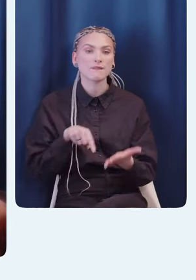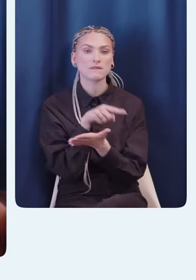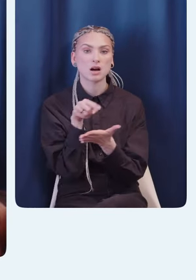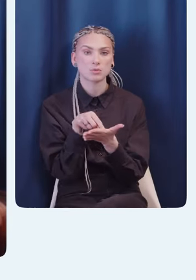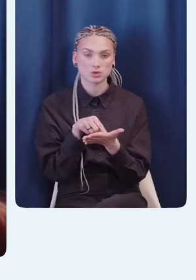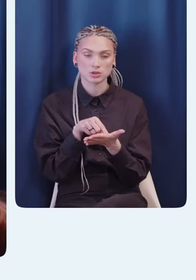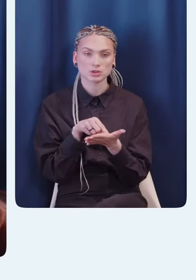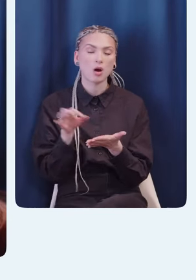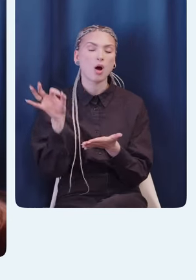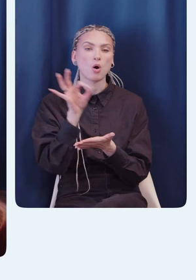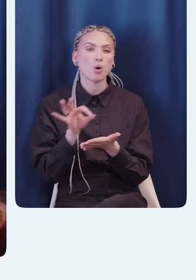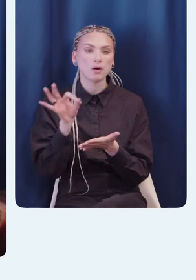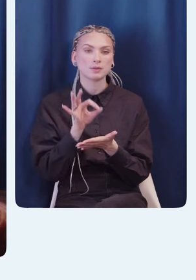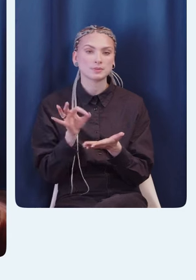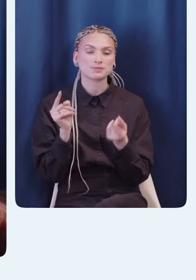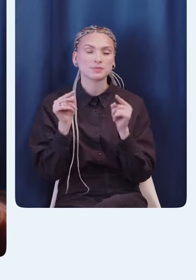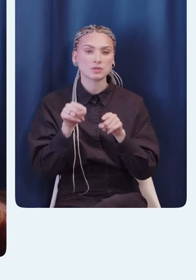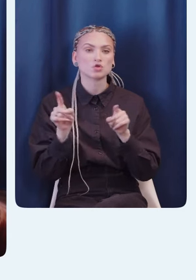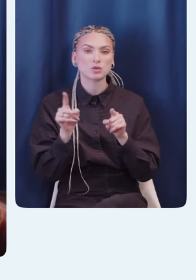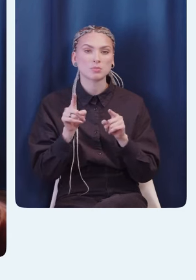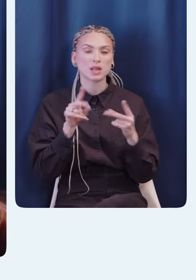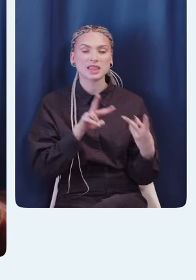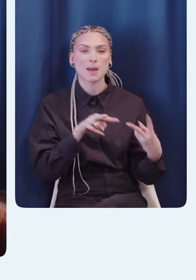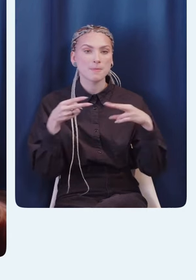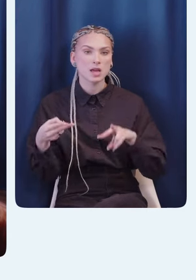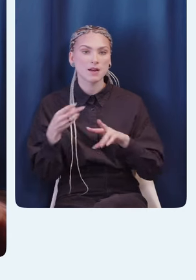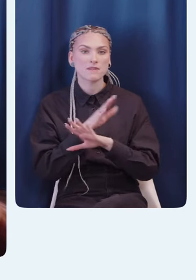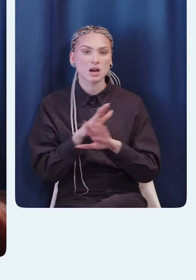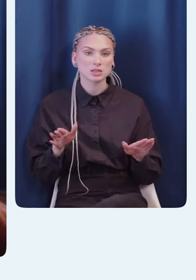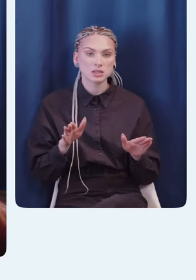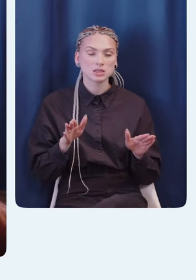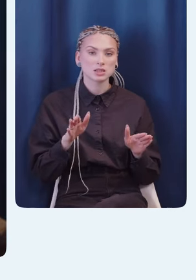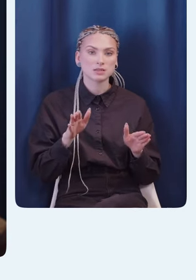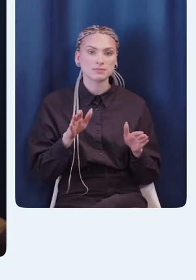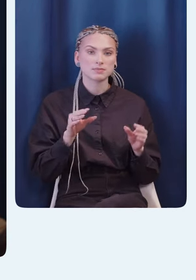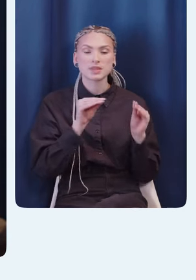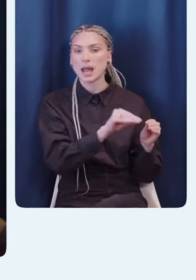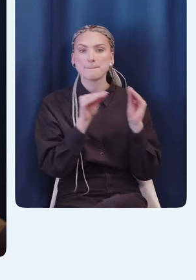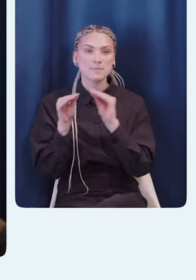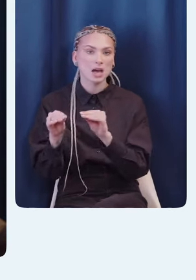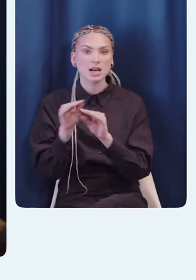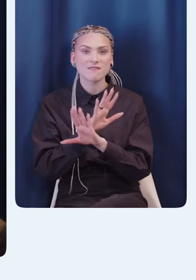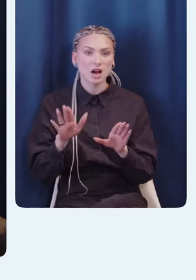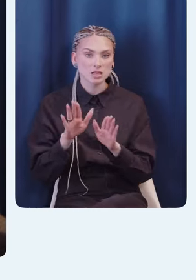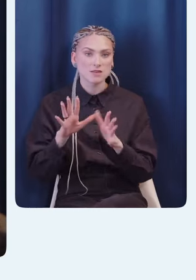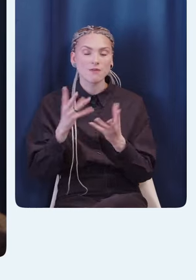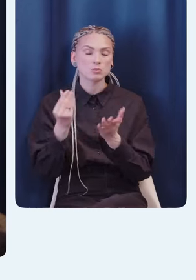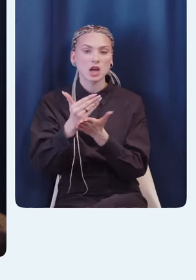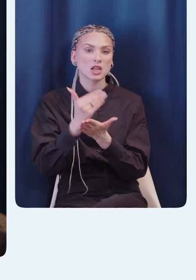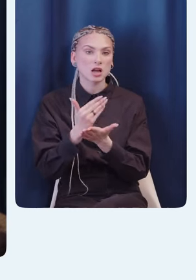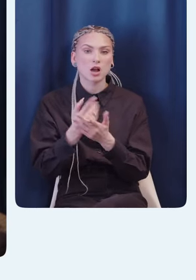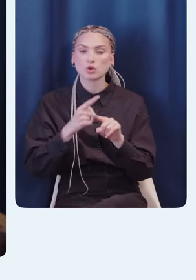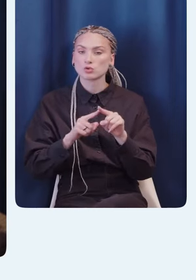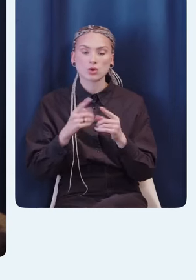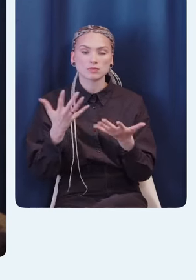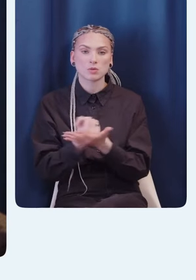вопросу как раз про то, чтобы не переводить на раздел, который не поддерживает скринридер. А что в таких